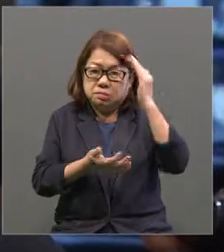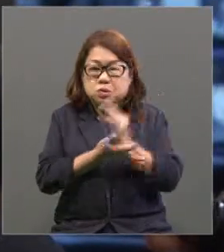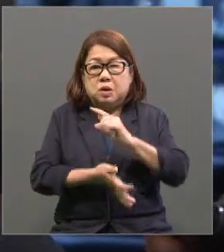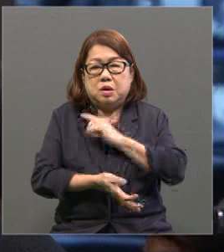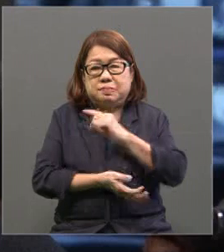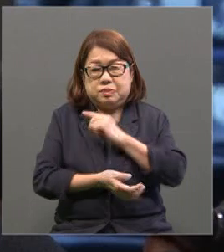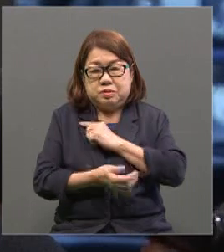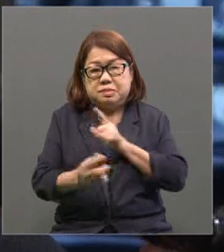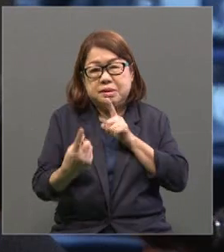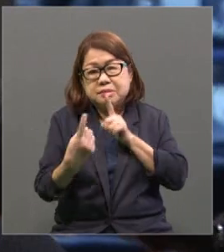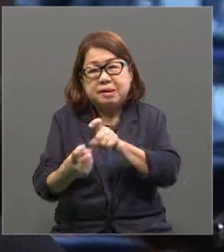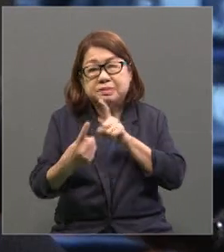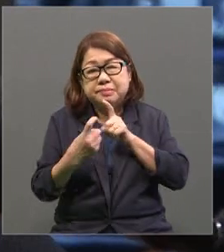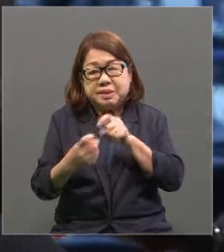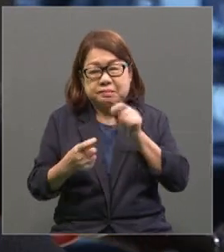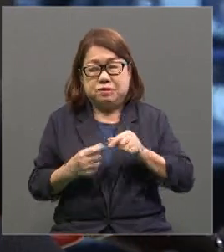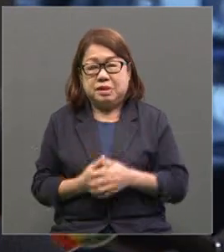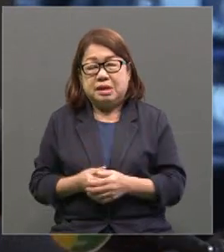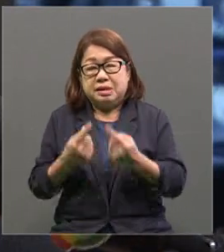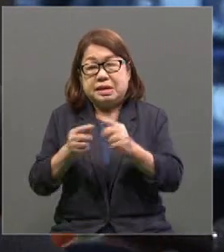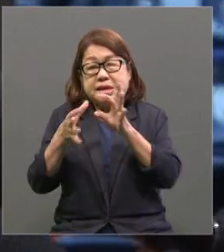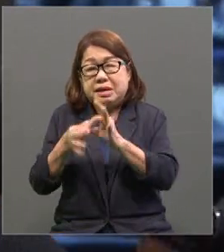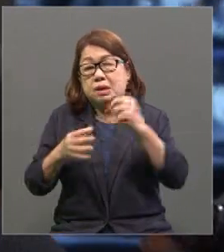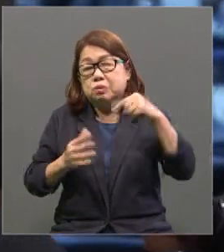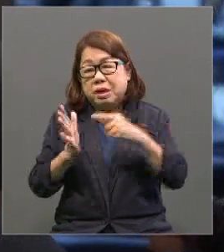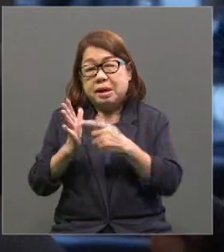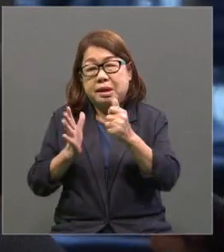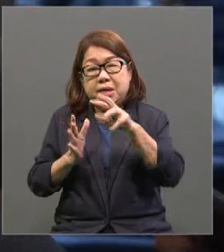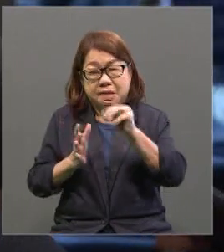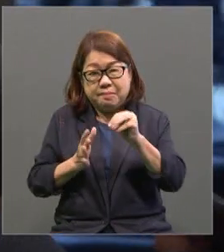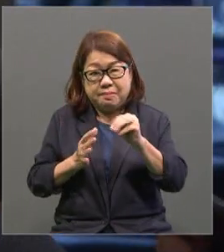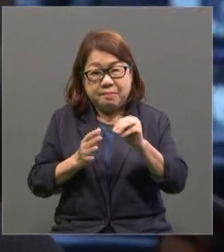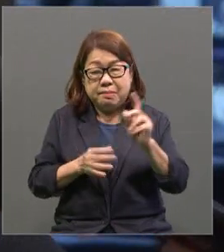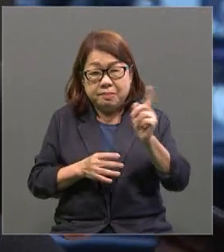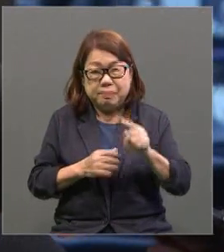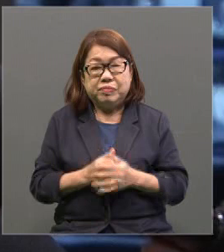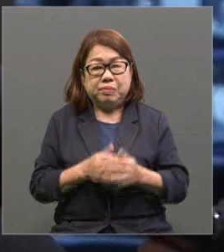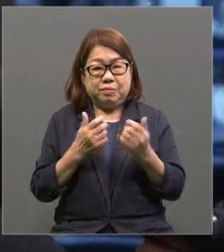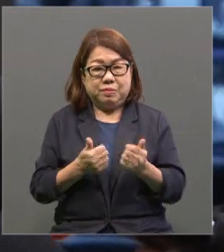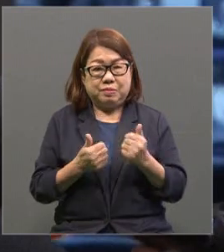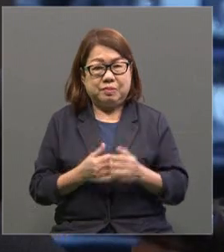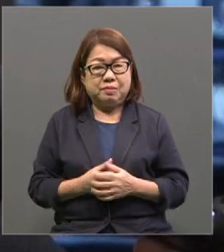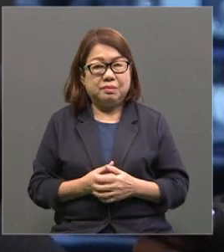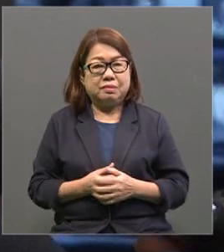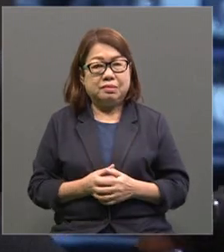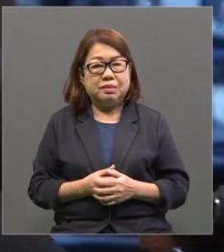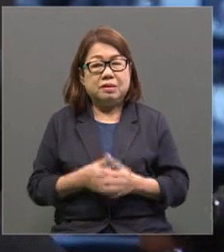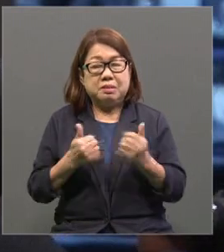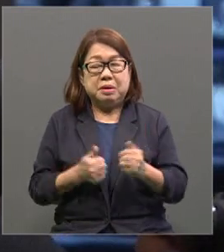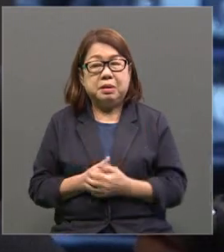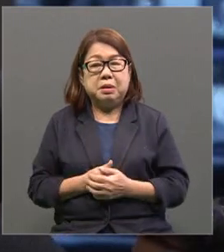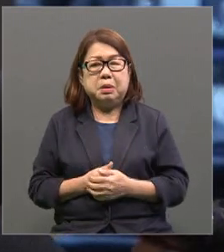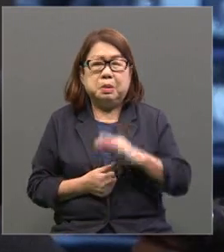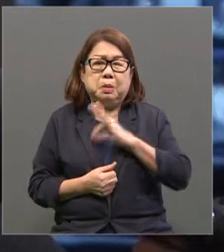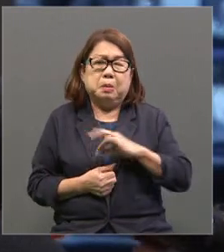ะครับเพียงแต่ว่าในเรื่องของแอมเนี่ยนะครับสิ่งสำคัญก็คือวันนี้เขายังไม่สำนึก